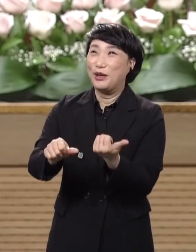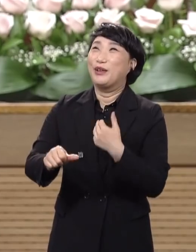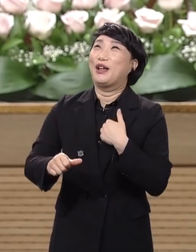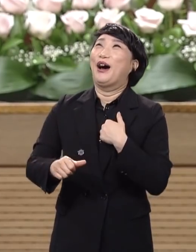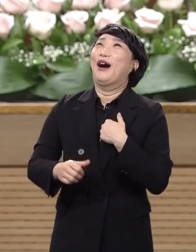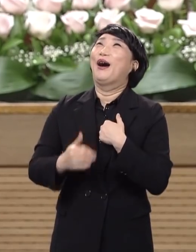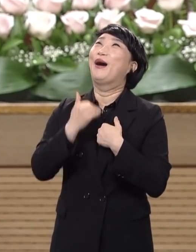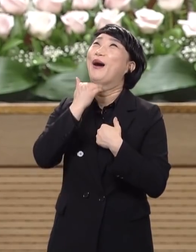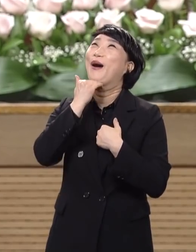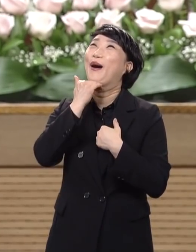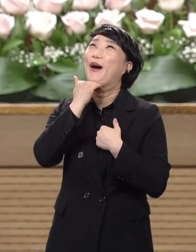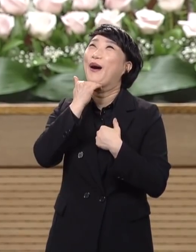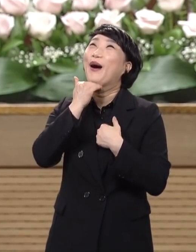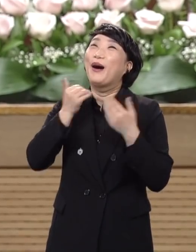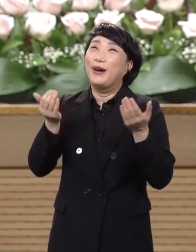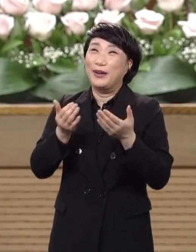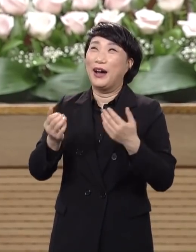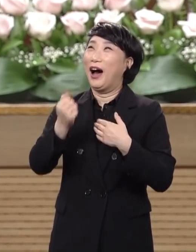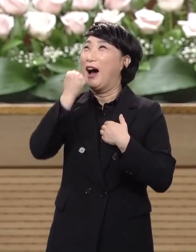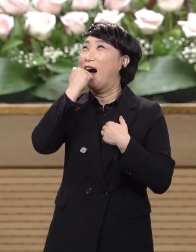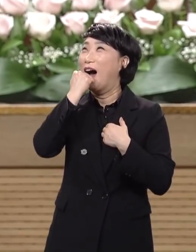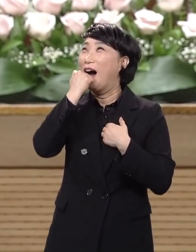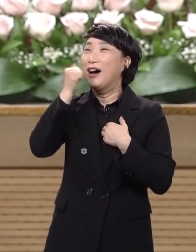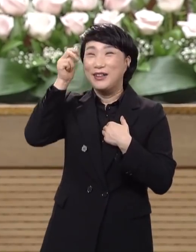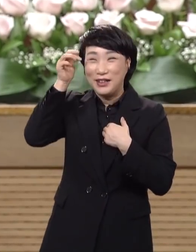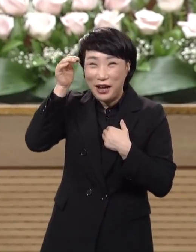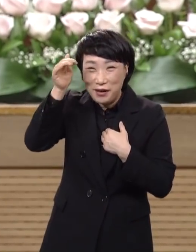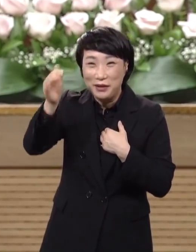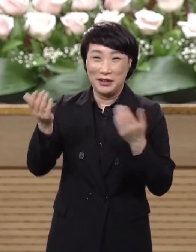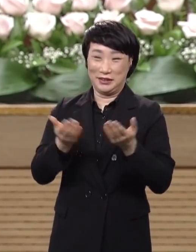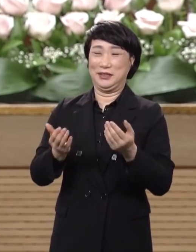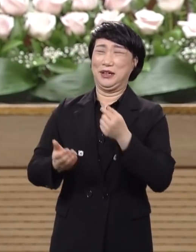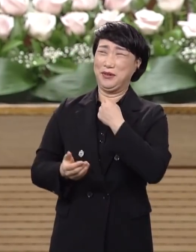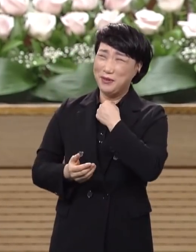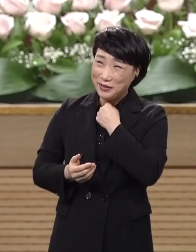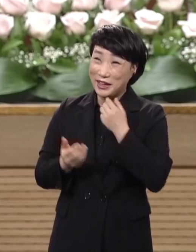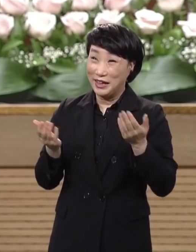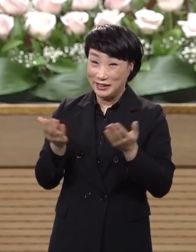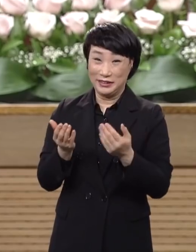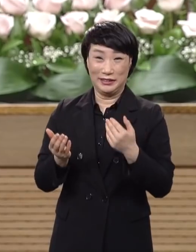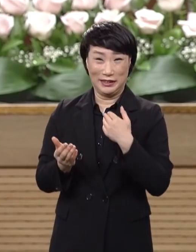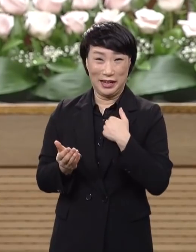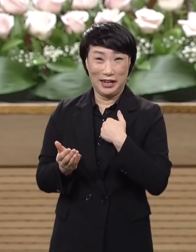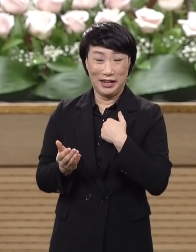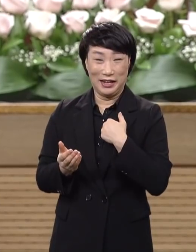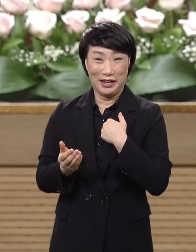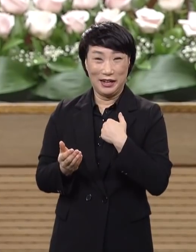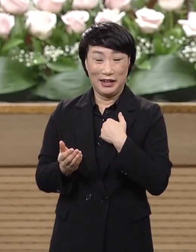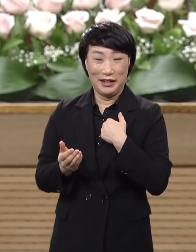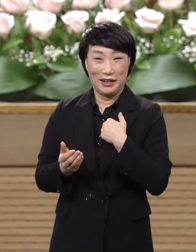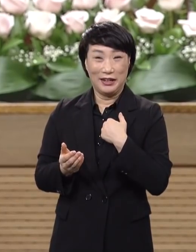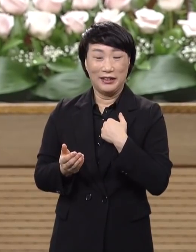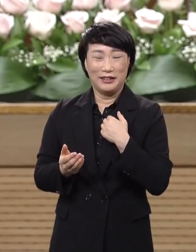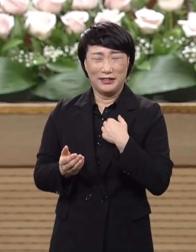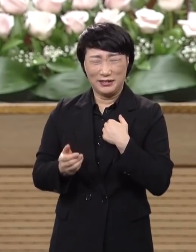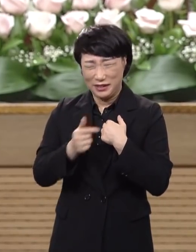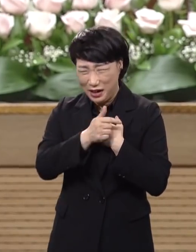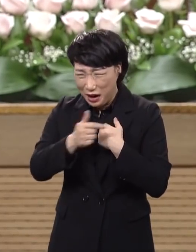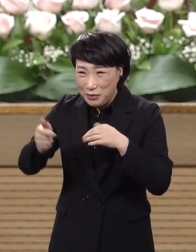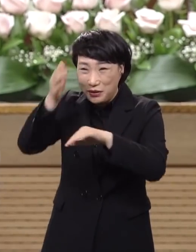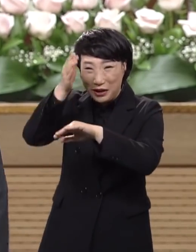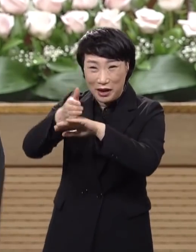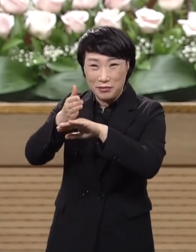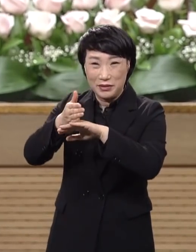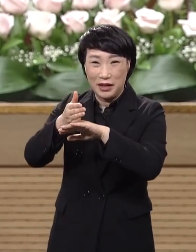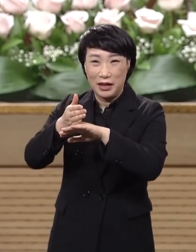나에게 기다렸던 바요, 사모하던 바요, 원하던 바요, 아주 너무